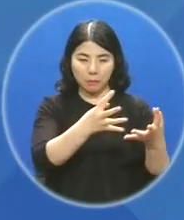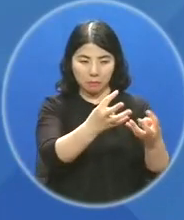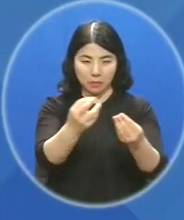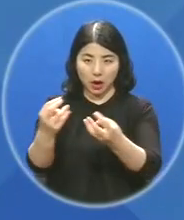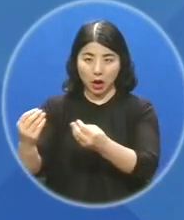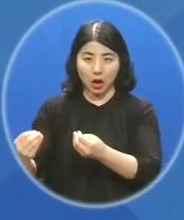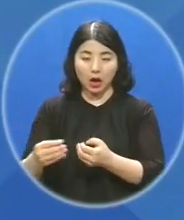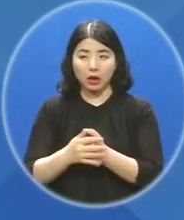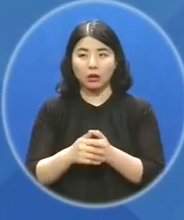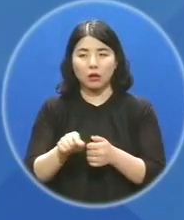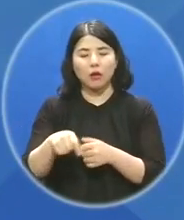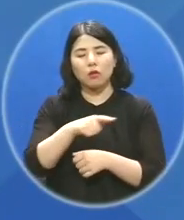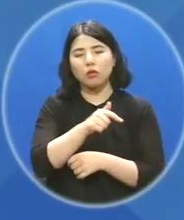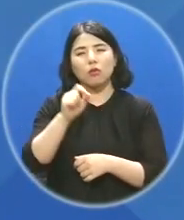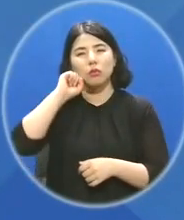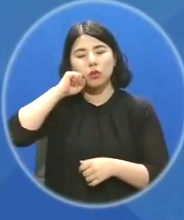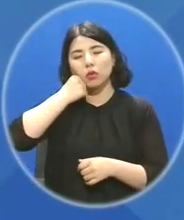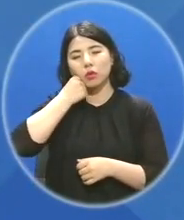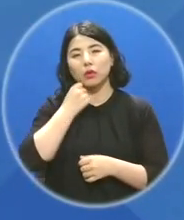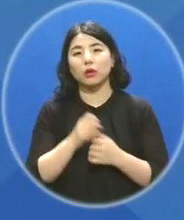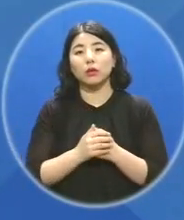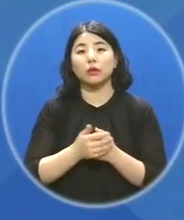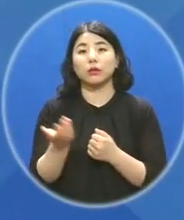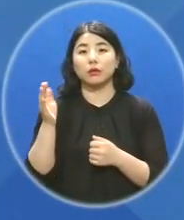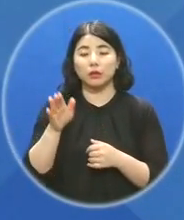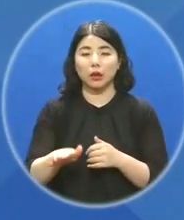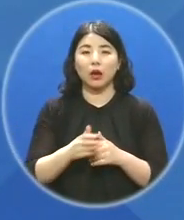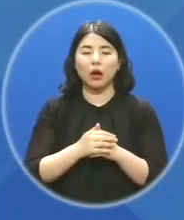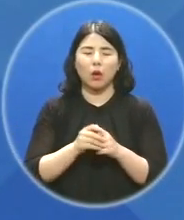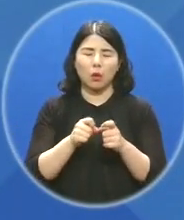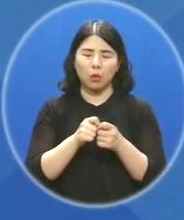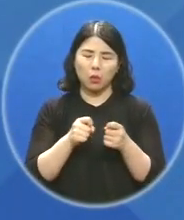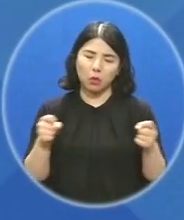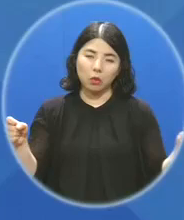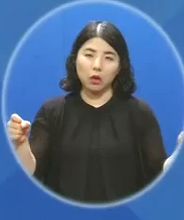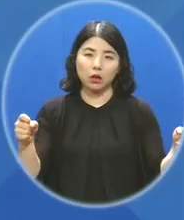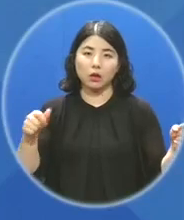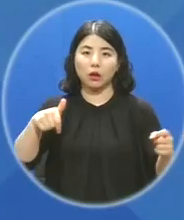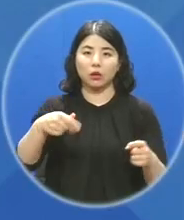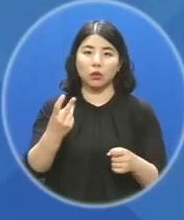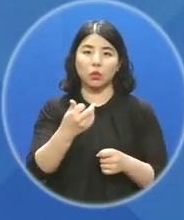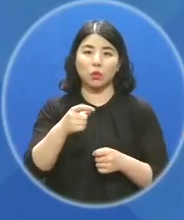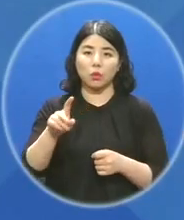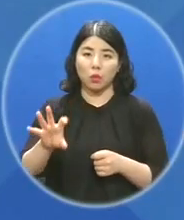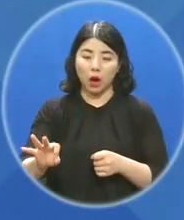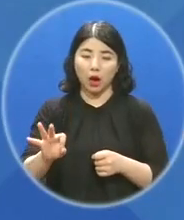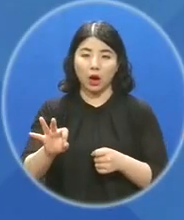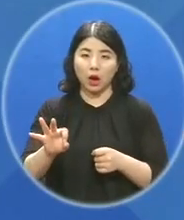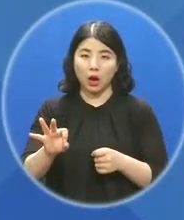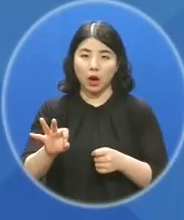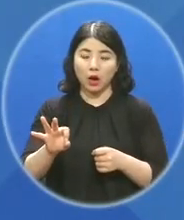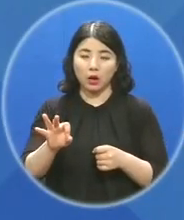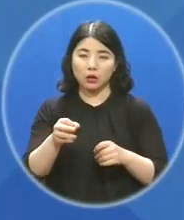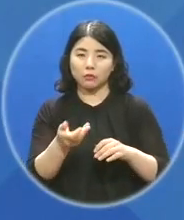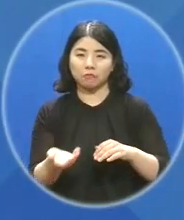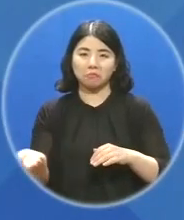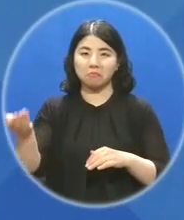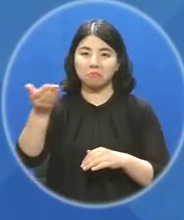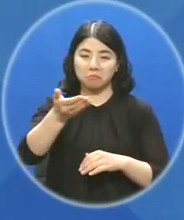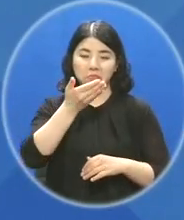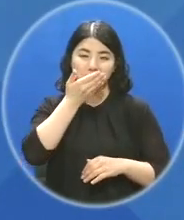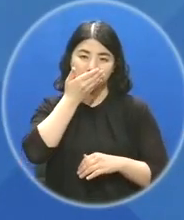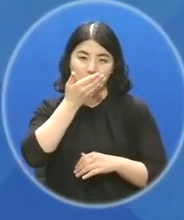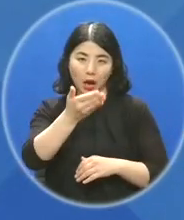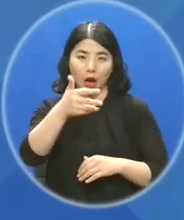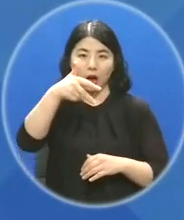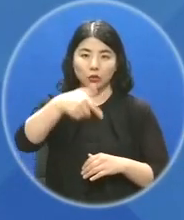되는 게 굉장히 어려워요. 그런데 이게 오랫동안 그 교황 정도의 반열에 오를 수 있는 주교